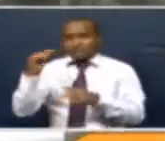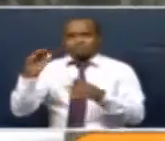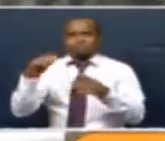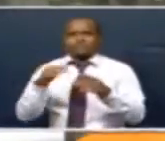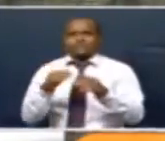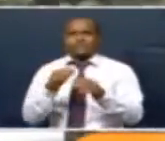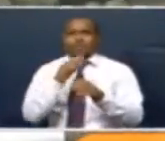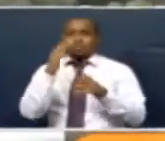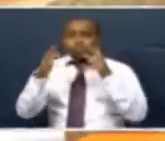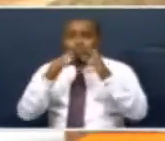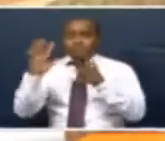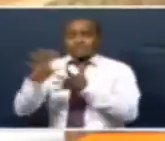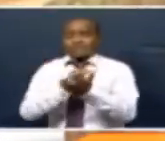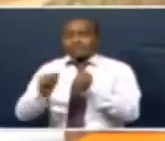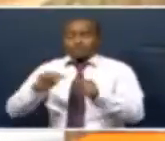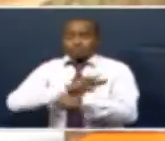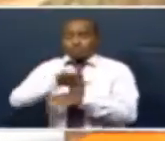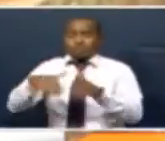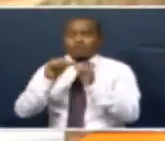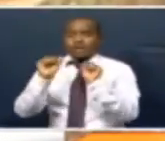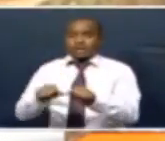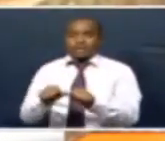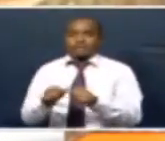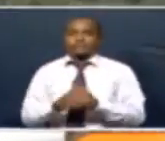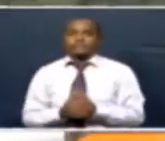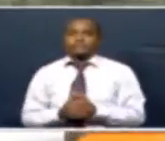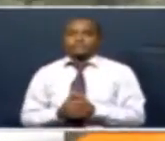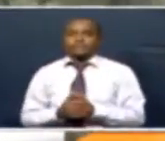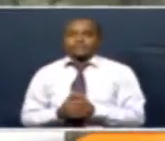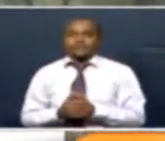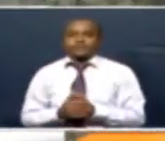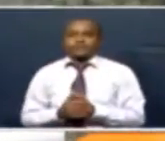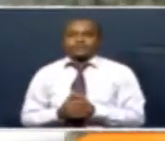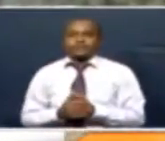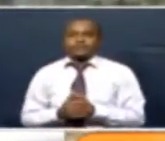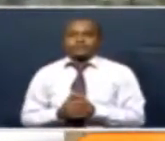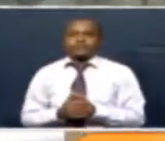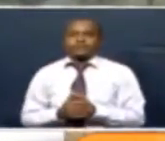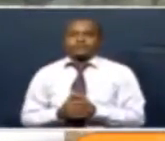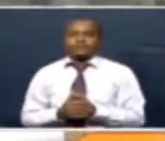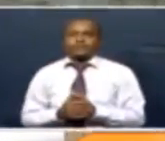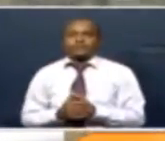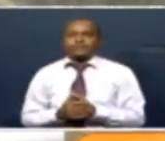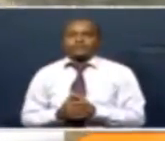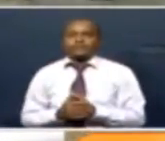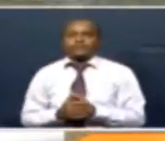misitu inayohatarisha uhifadhi wa mazingira ikipanda. Makori Ongechi, Citizen Nipashe.